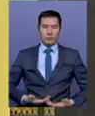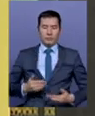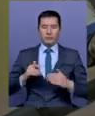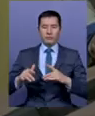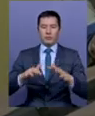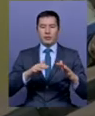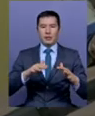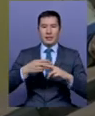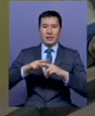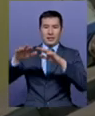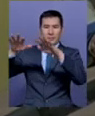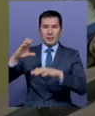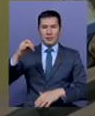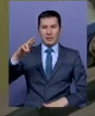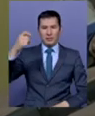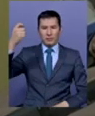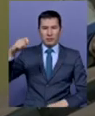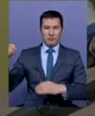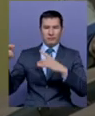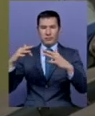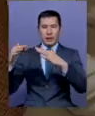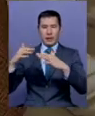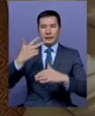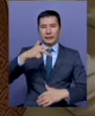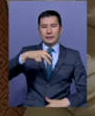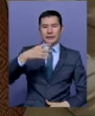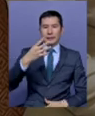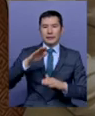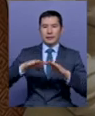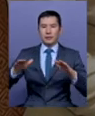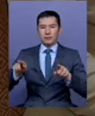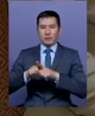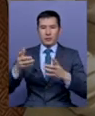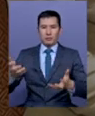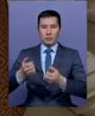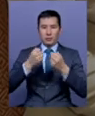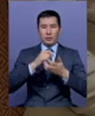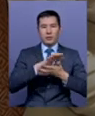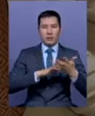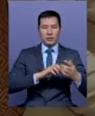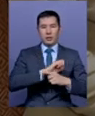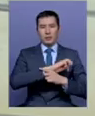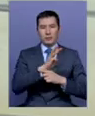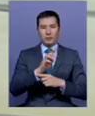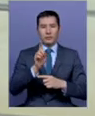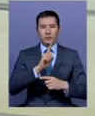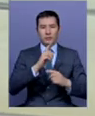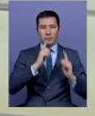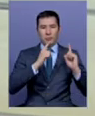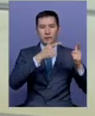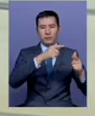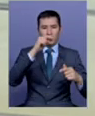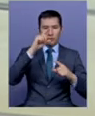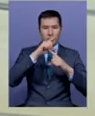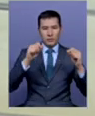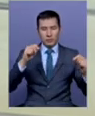Соғыс болып жатқан жерден құтқарылған 33 баланы мектеп пен балабақшаға орналастыру жұмыстары қоса жүргізіліп жатыр. Жауаптылардың сөзінше